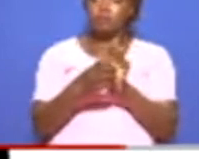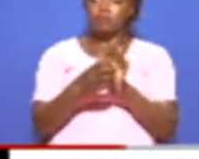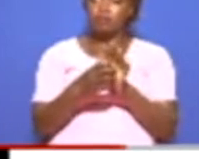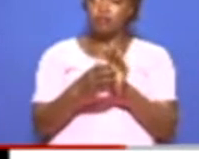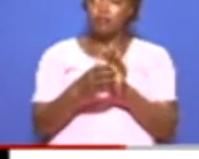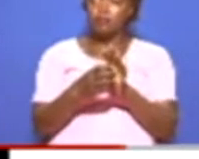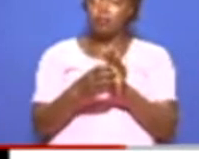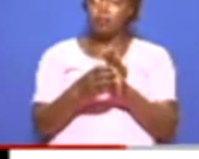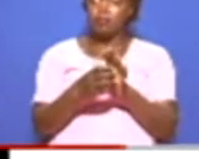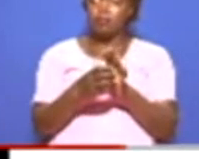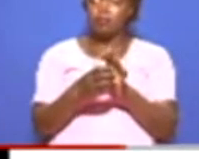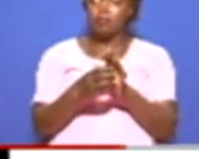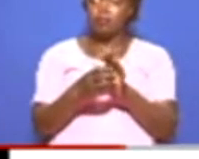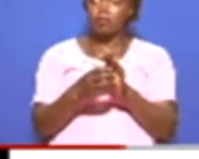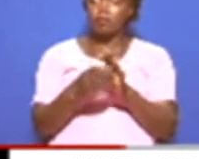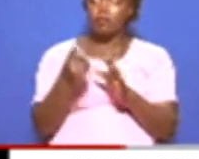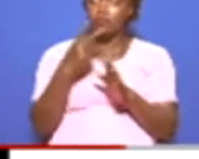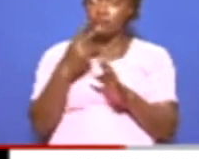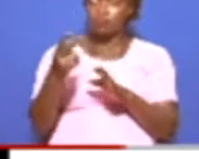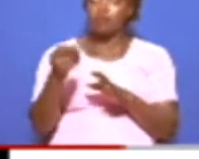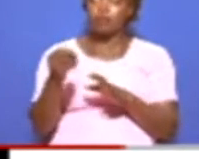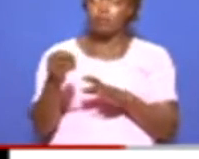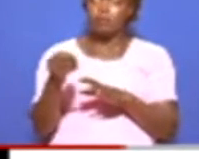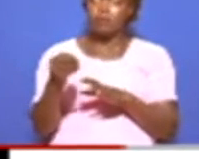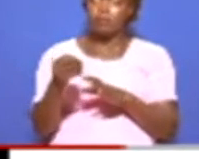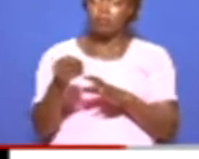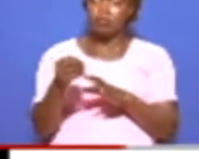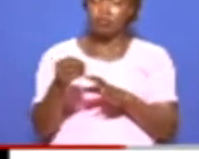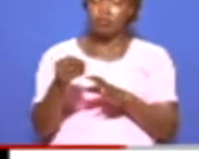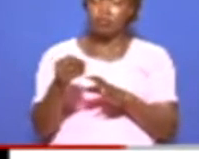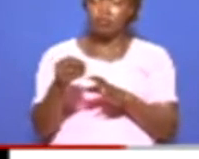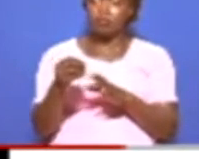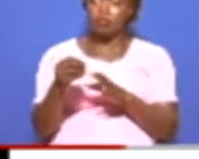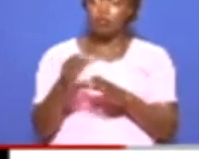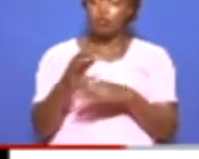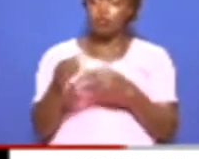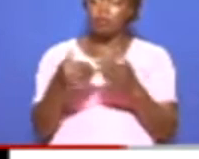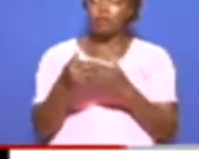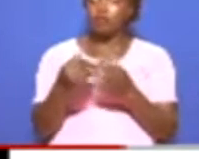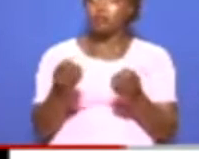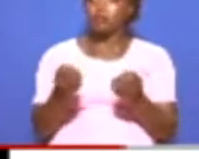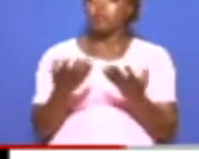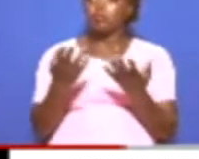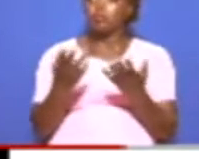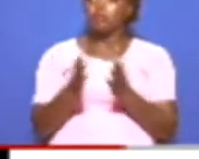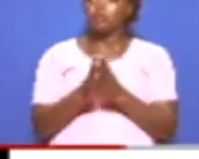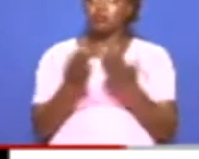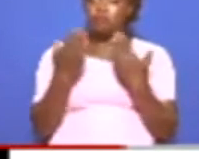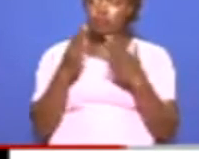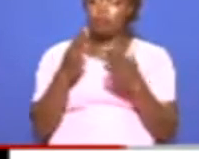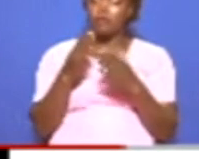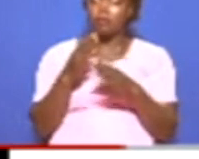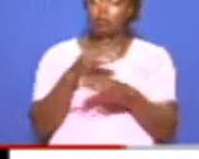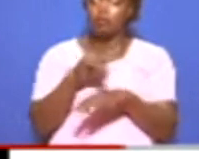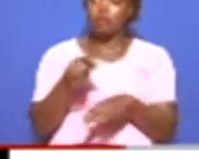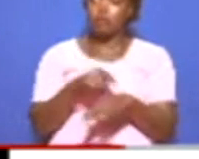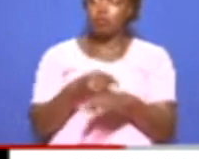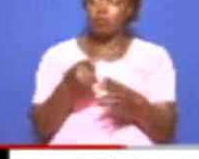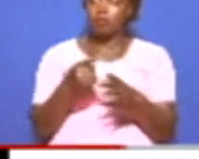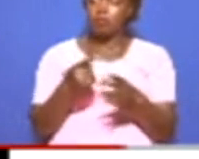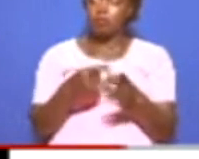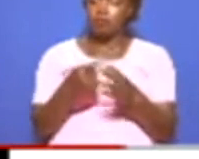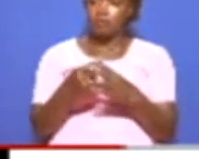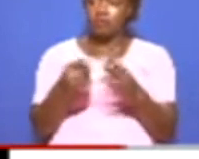na masaa kama 200. Na haya yote yanakugharimu. Ukishamaliza hiyo masaa, itabidi pia